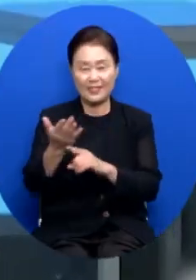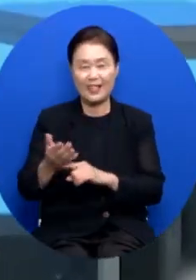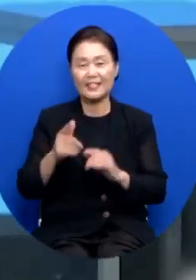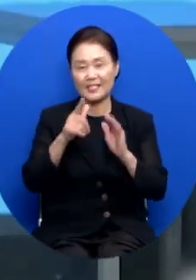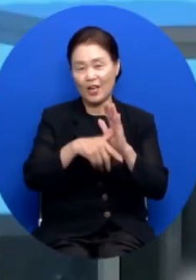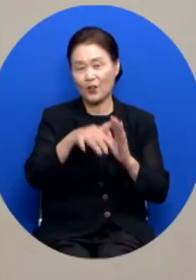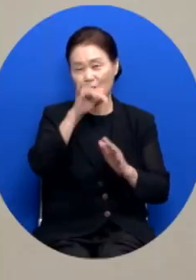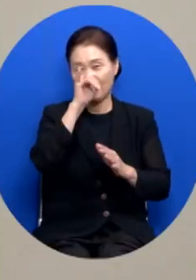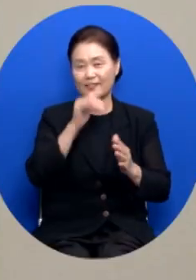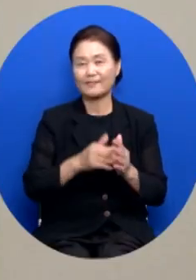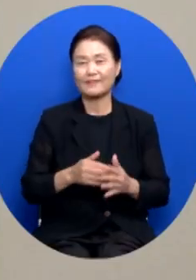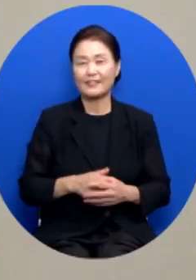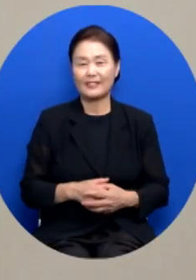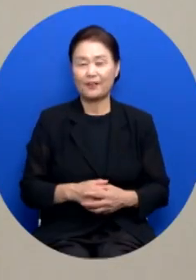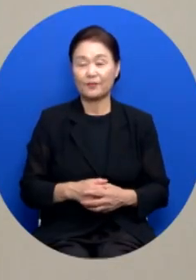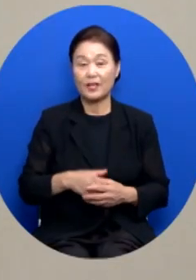가졌습니다.